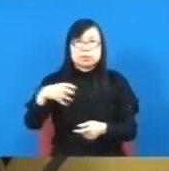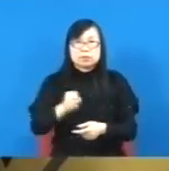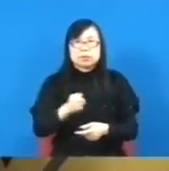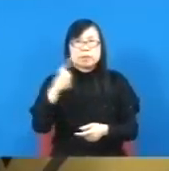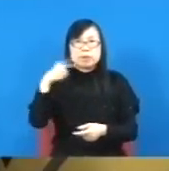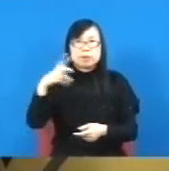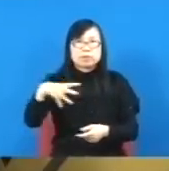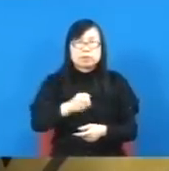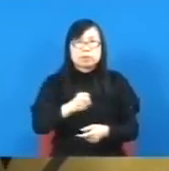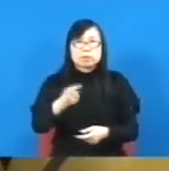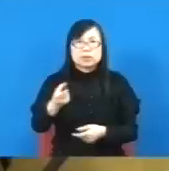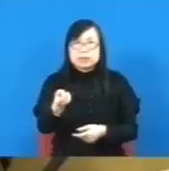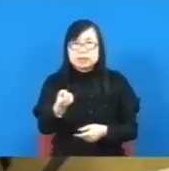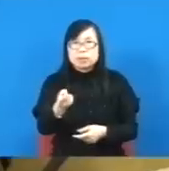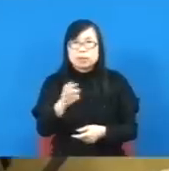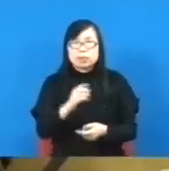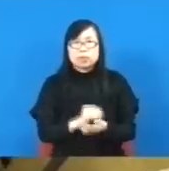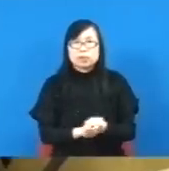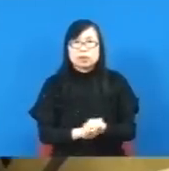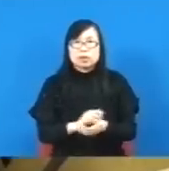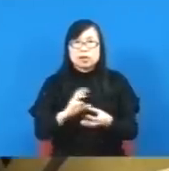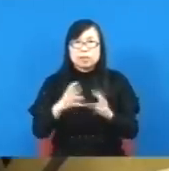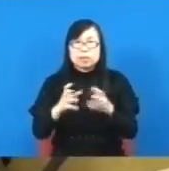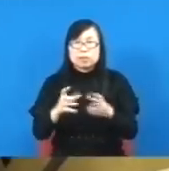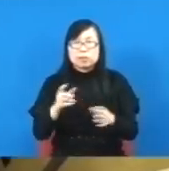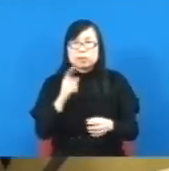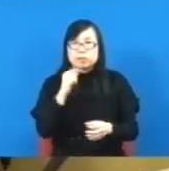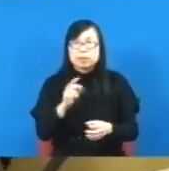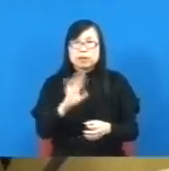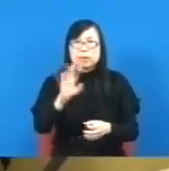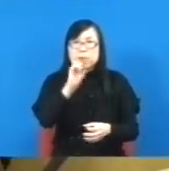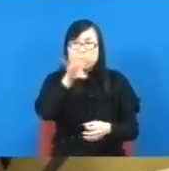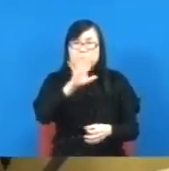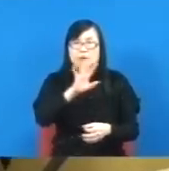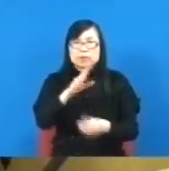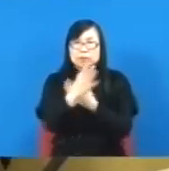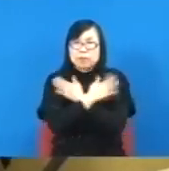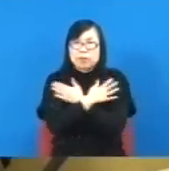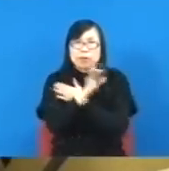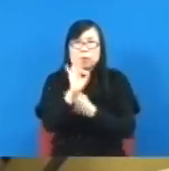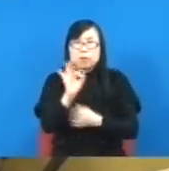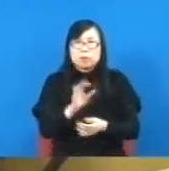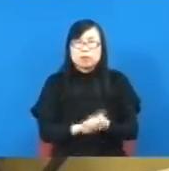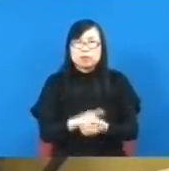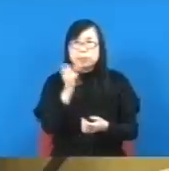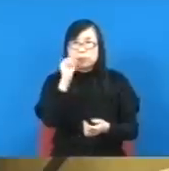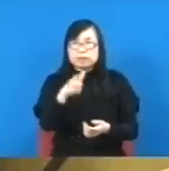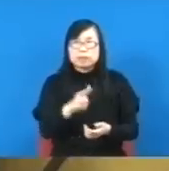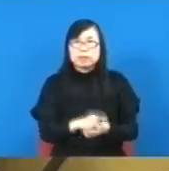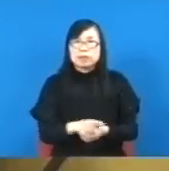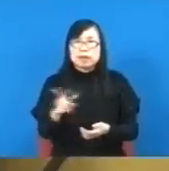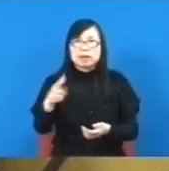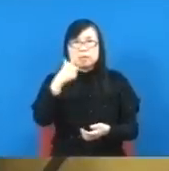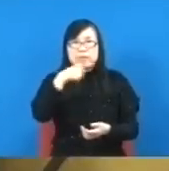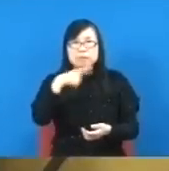呢個人啦，一樣噶嘛。 係， 你唔可以話嗰人唔愛國噶嘛。 嗯， 因為點解你唔中意